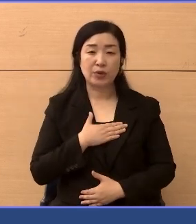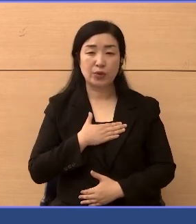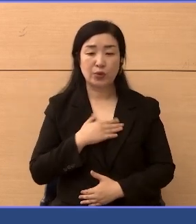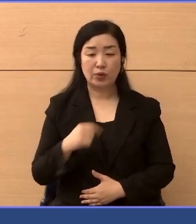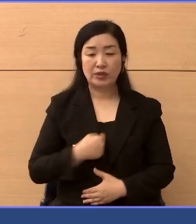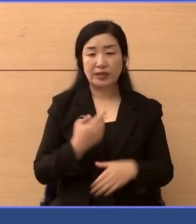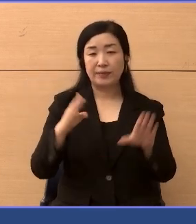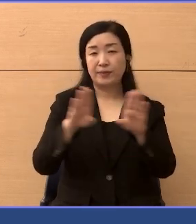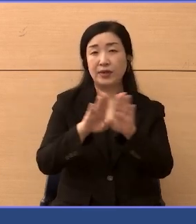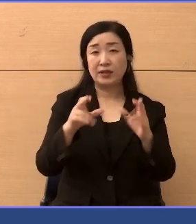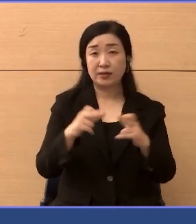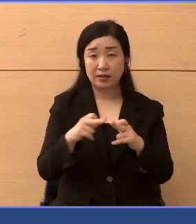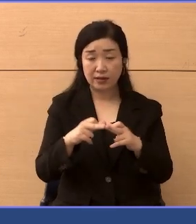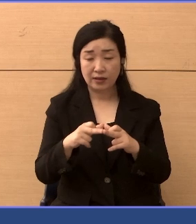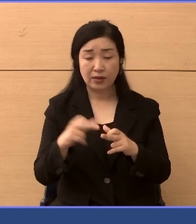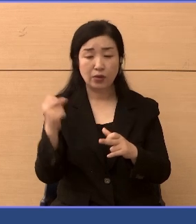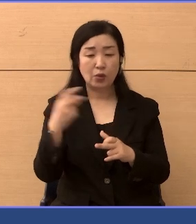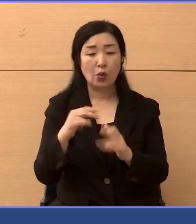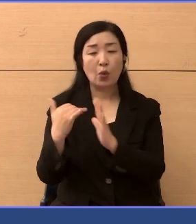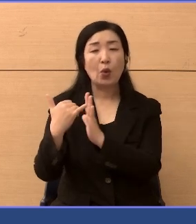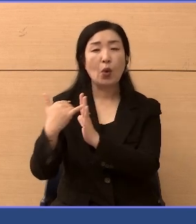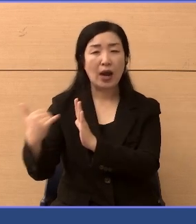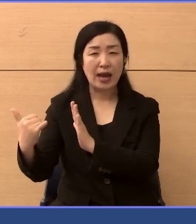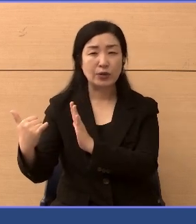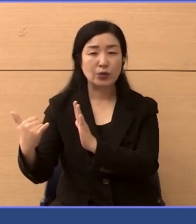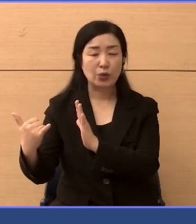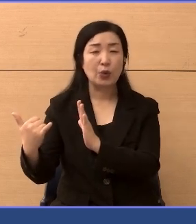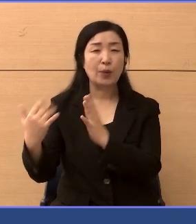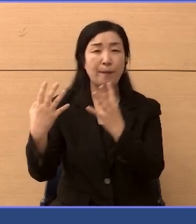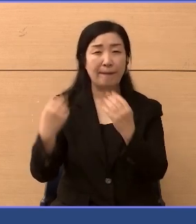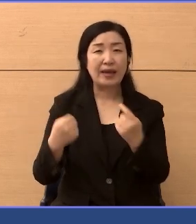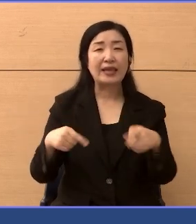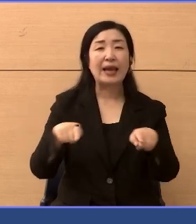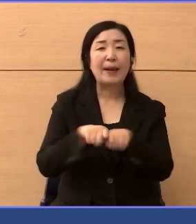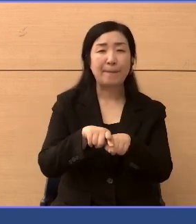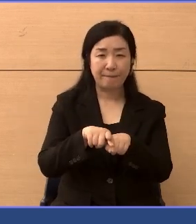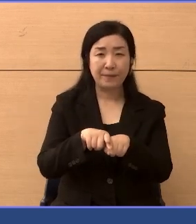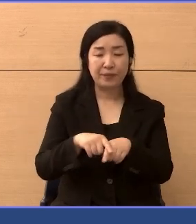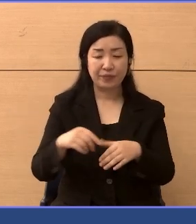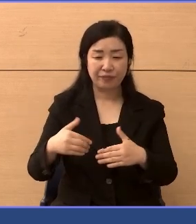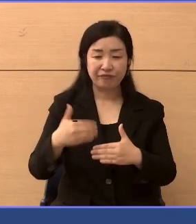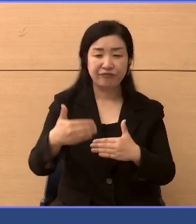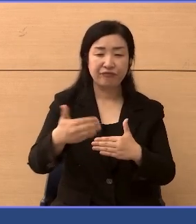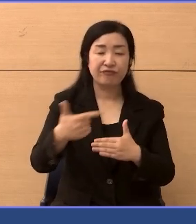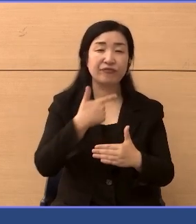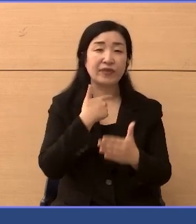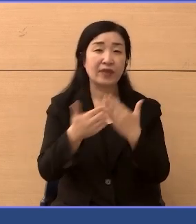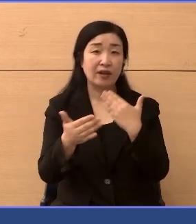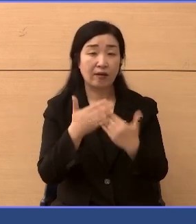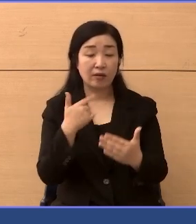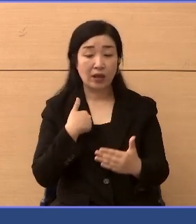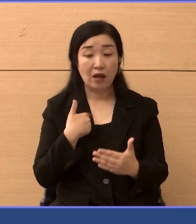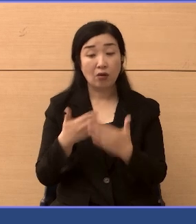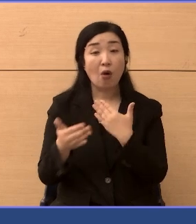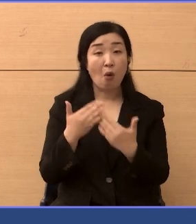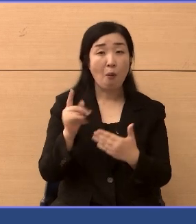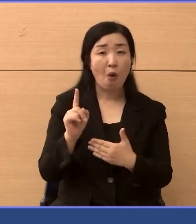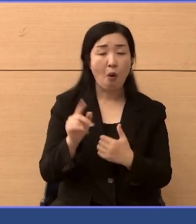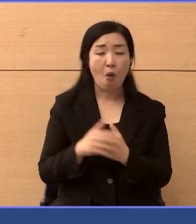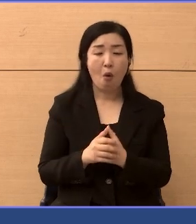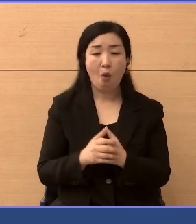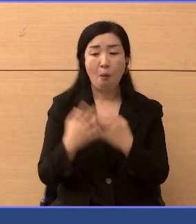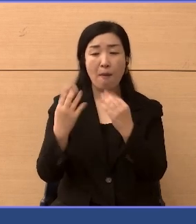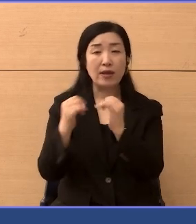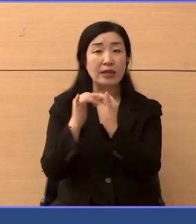ASD their families. 환자분들과 그리고 가족분들과 많은 My 시간을 experience has 함께 been that 보냈는데요. 제 경험상으로는 많은